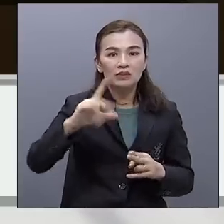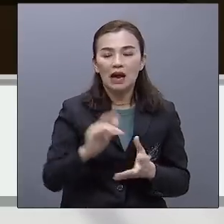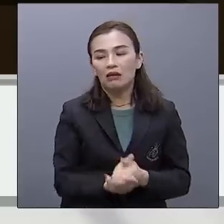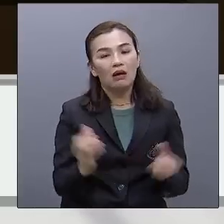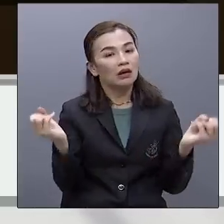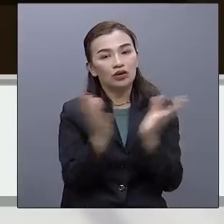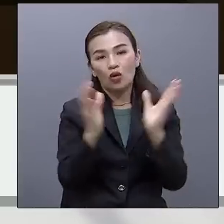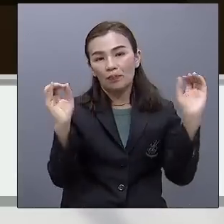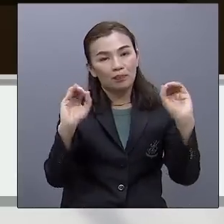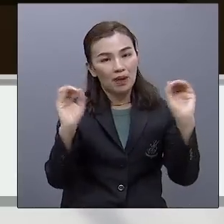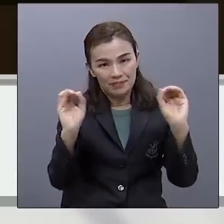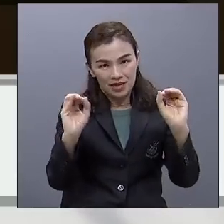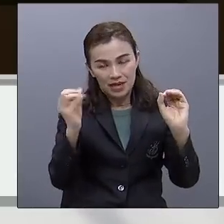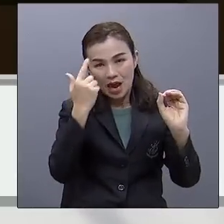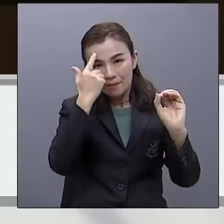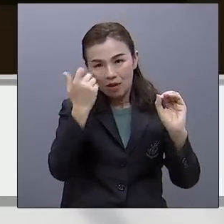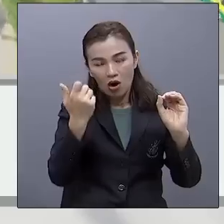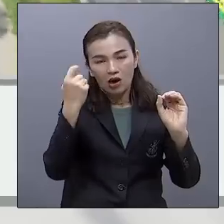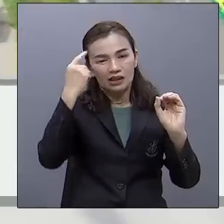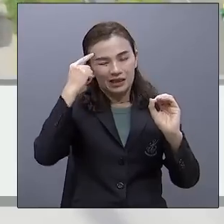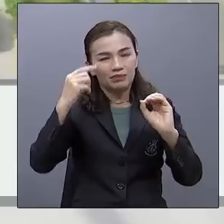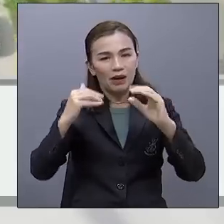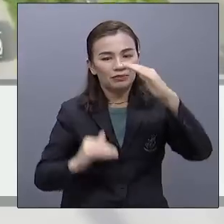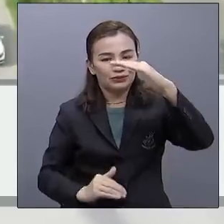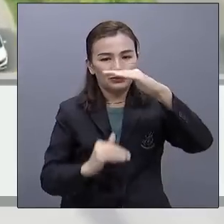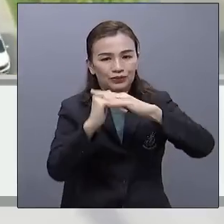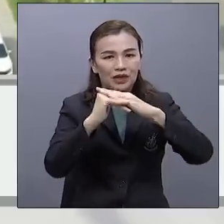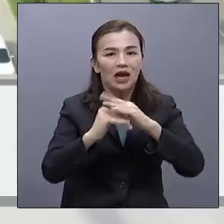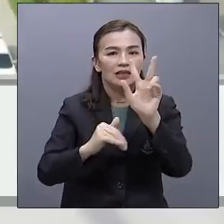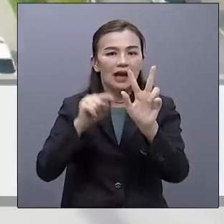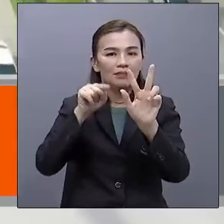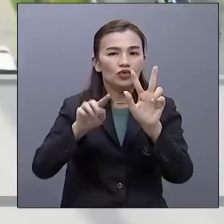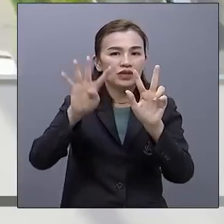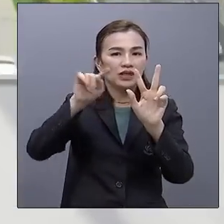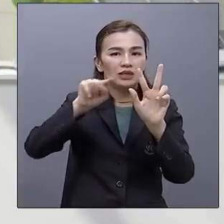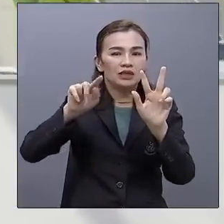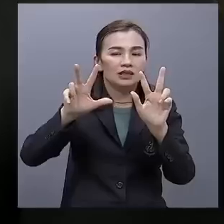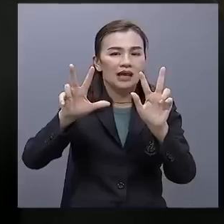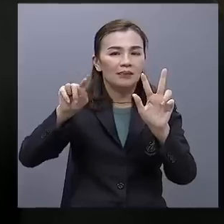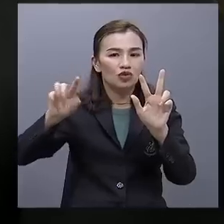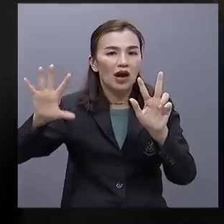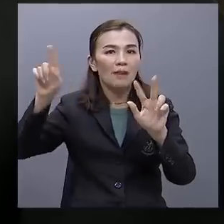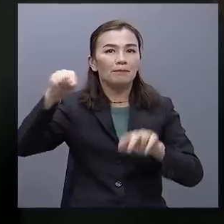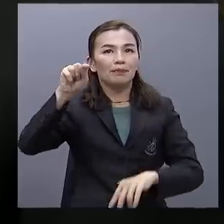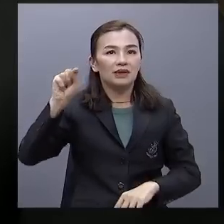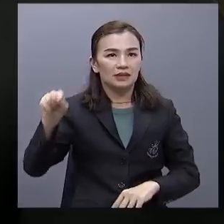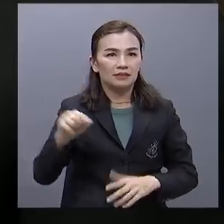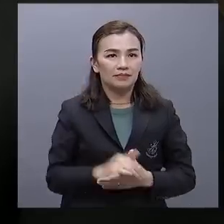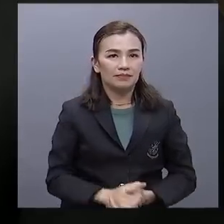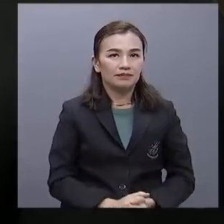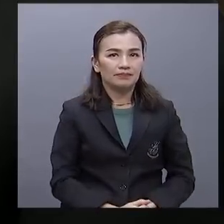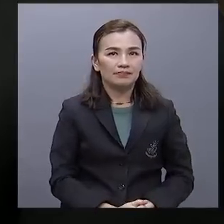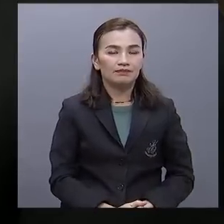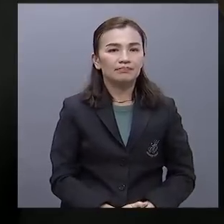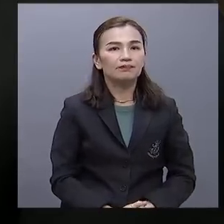ในปีหน้าเพราะยังคาดว่าจะโตได้ 3.4-3.5% ค่ะ เป็นเลยเพ